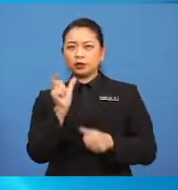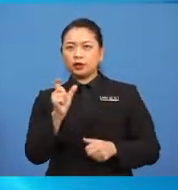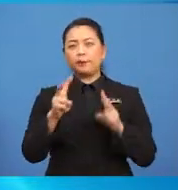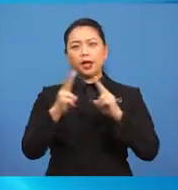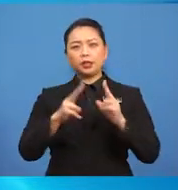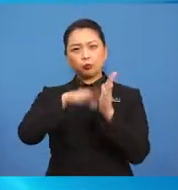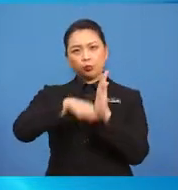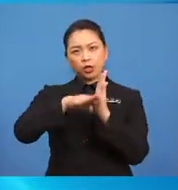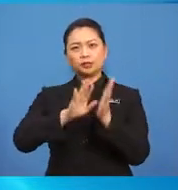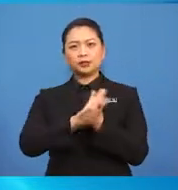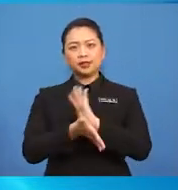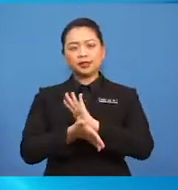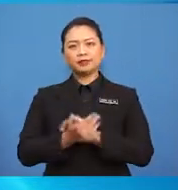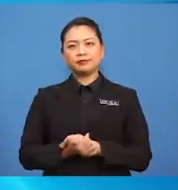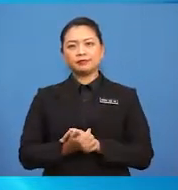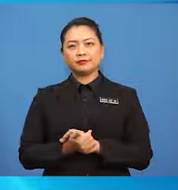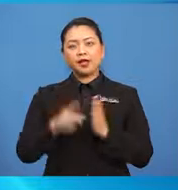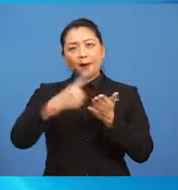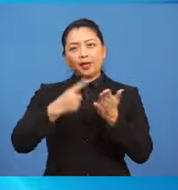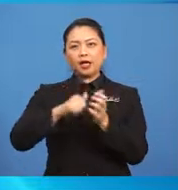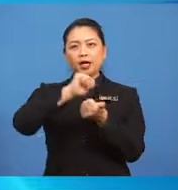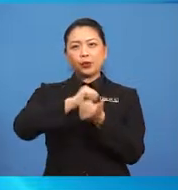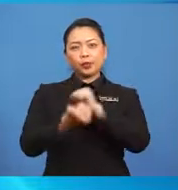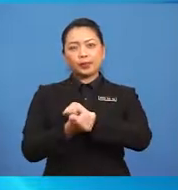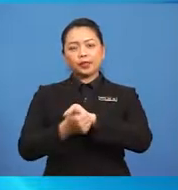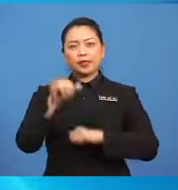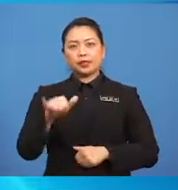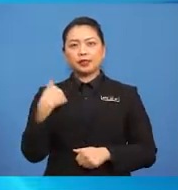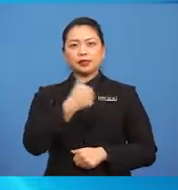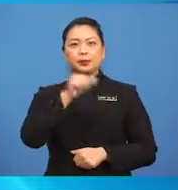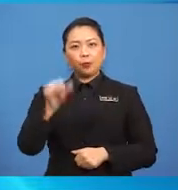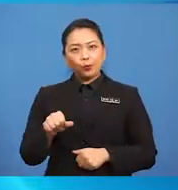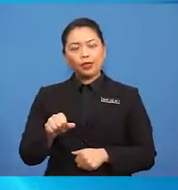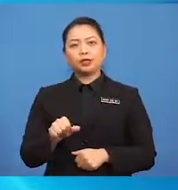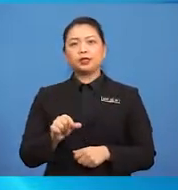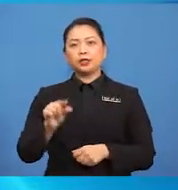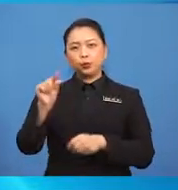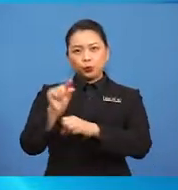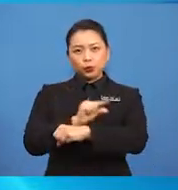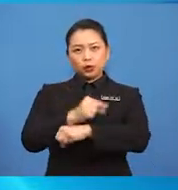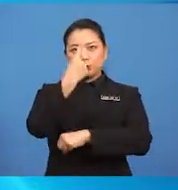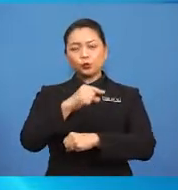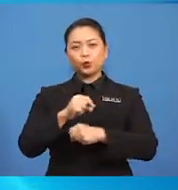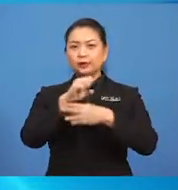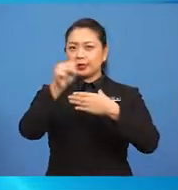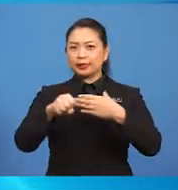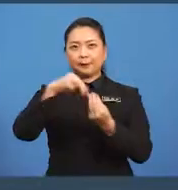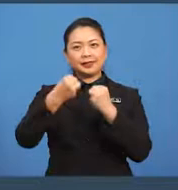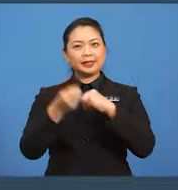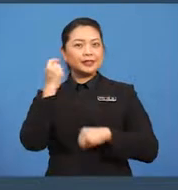murah. Jadi, apakah algoritma yang kita boleh gunakan untuk menyelesaikan masalah